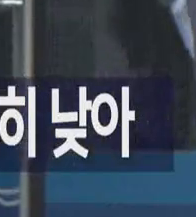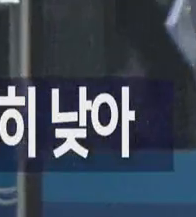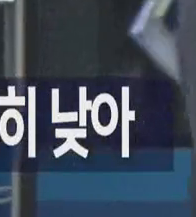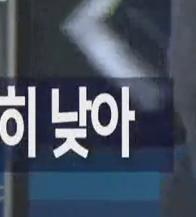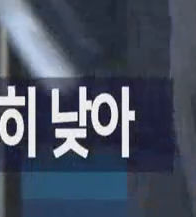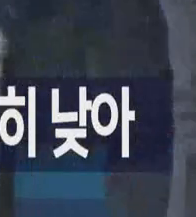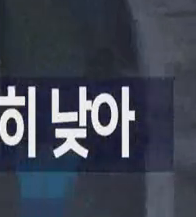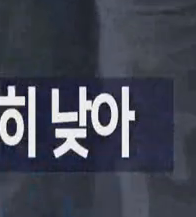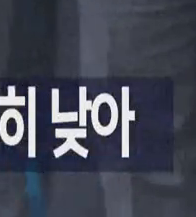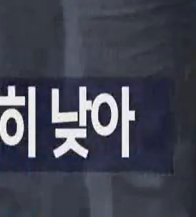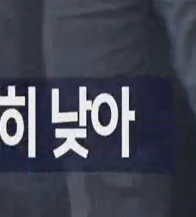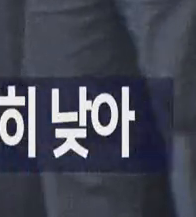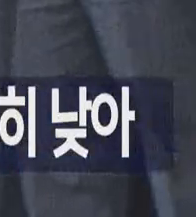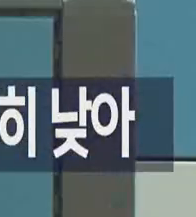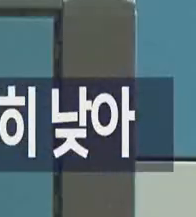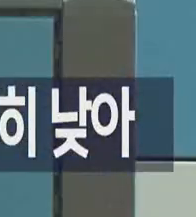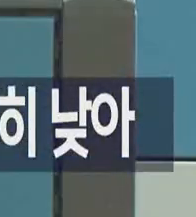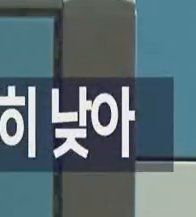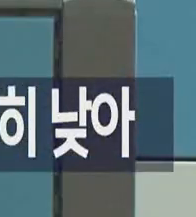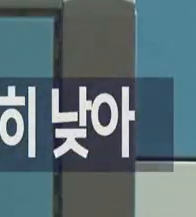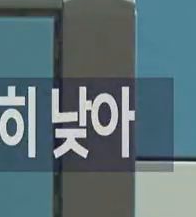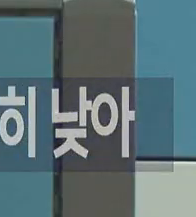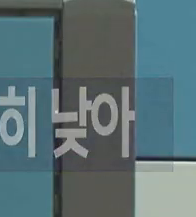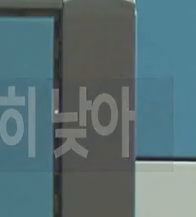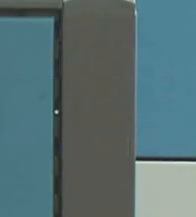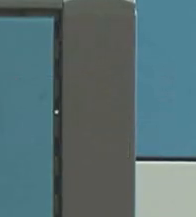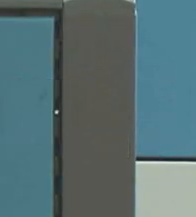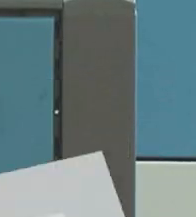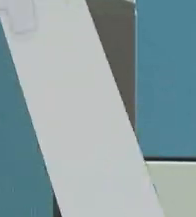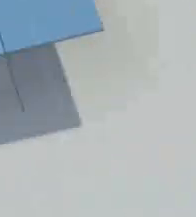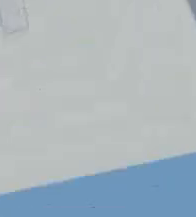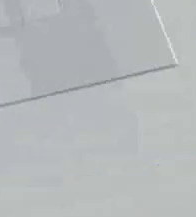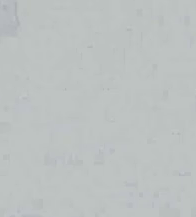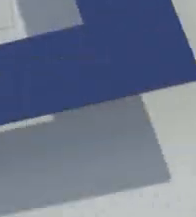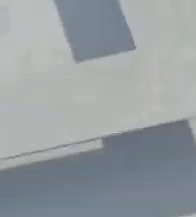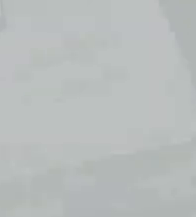비율이 턱없이 낮아 여전히 성차별이 심하다는 지적입니다.